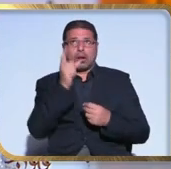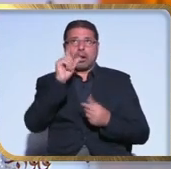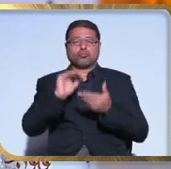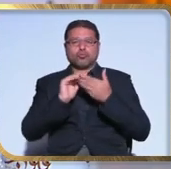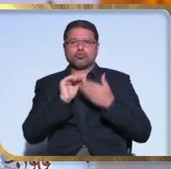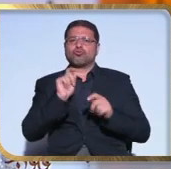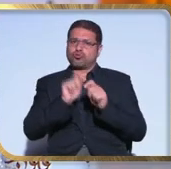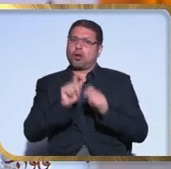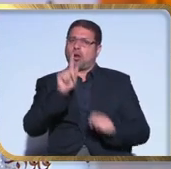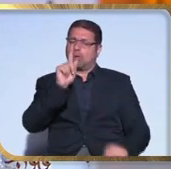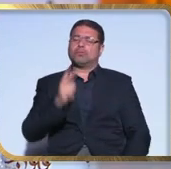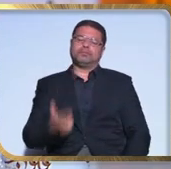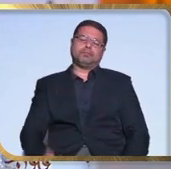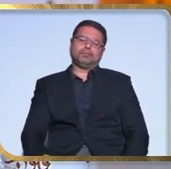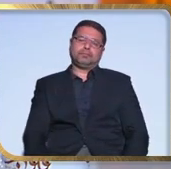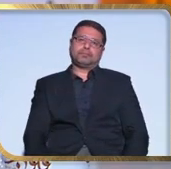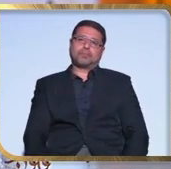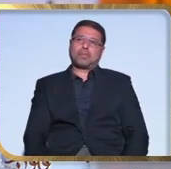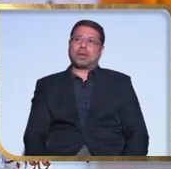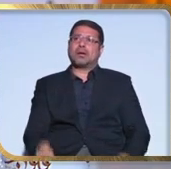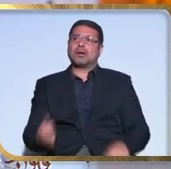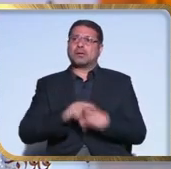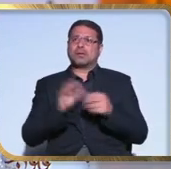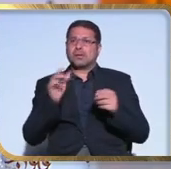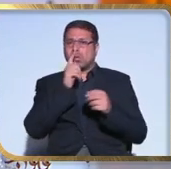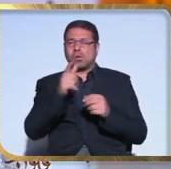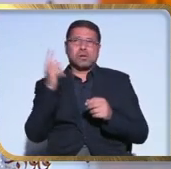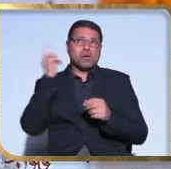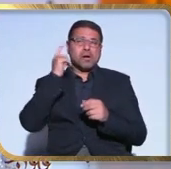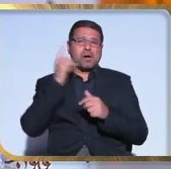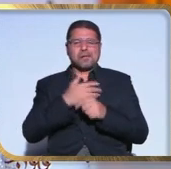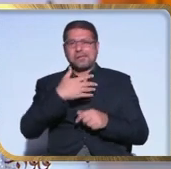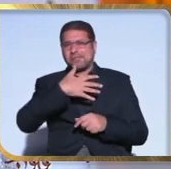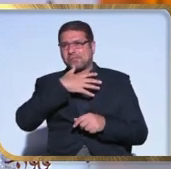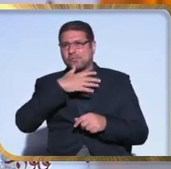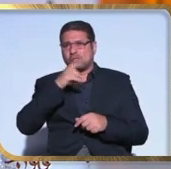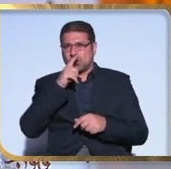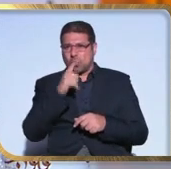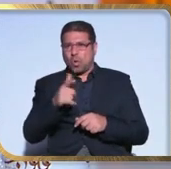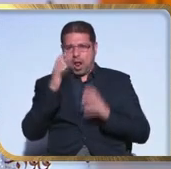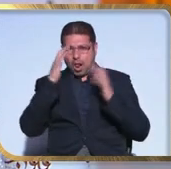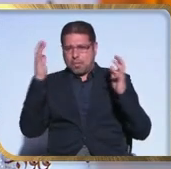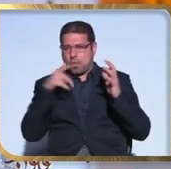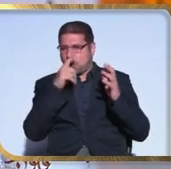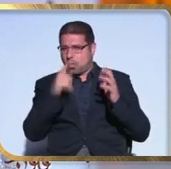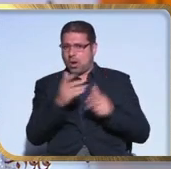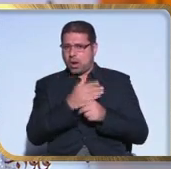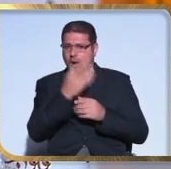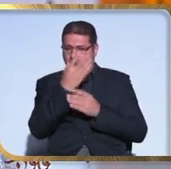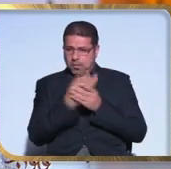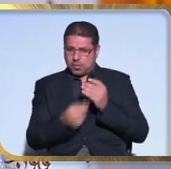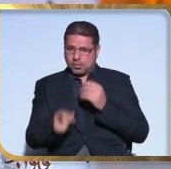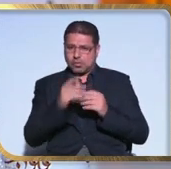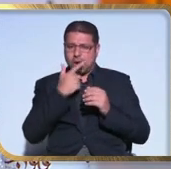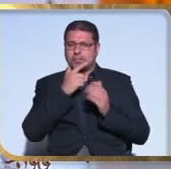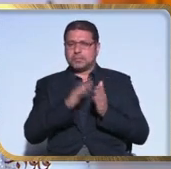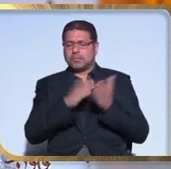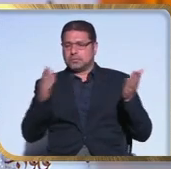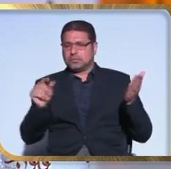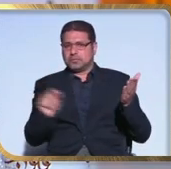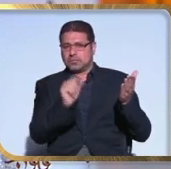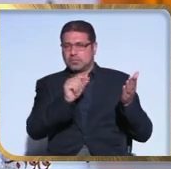بالله سبحانه وتعالى بالنسبه للكلمه اللي سمعتيها من احد المشايخ او العلماء اللي بيقول لك ان الاولاد زي الصفحه